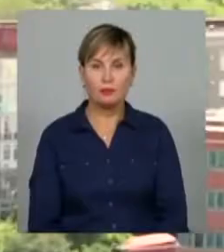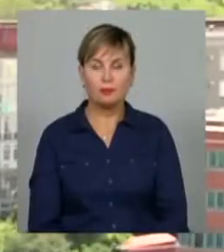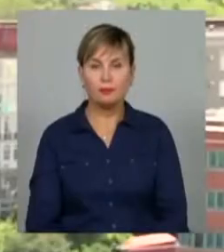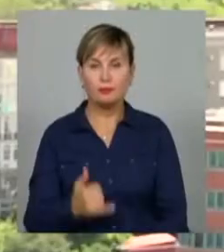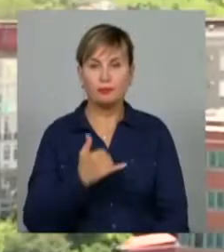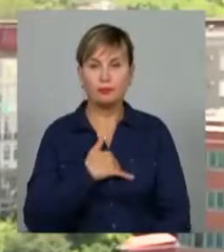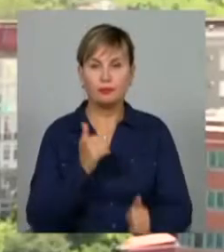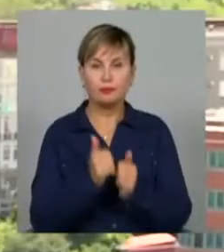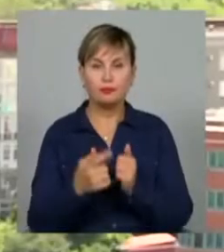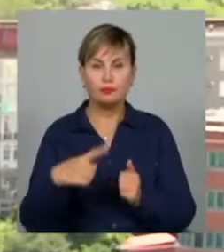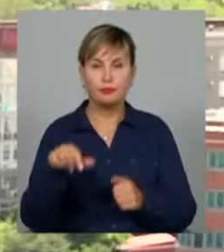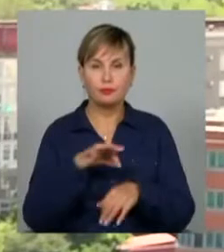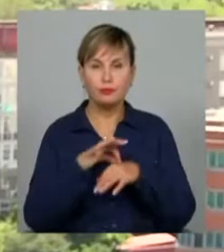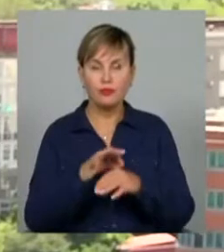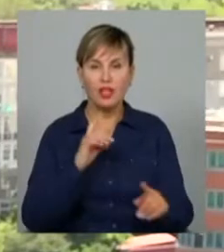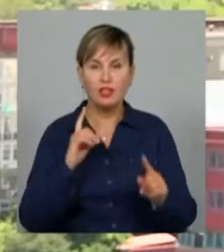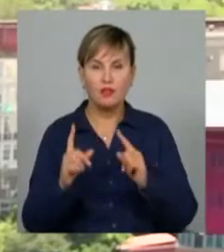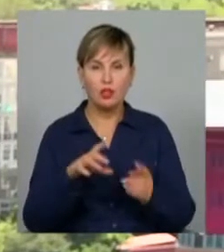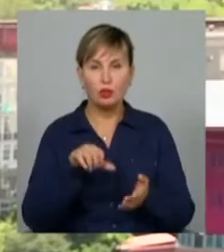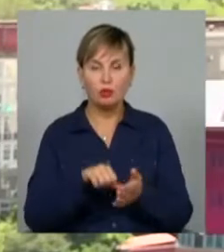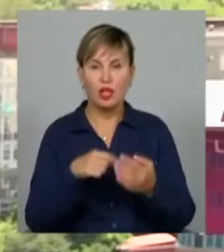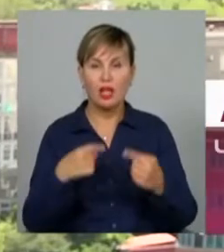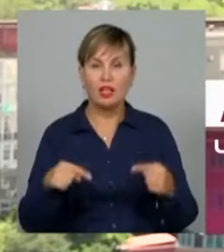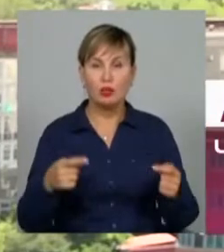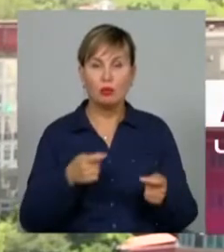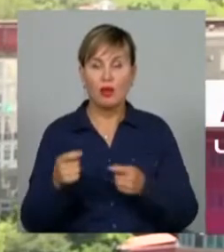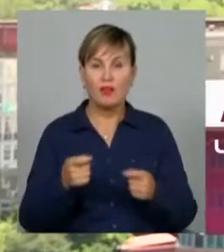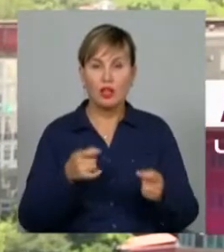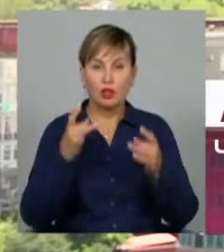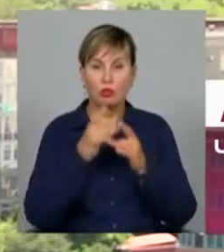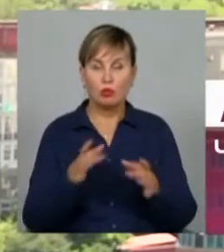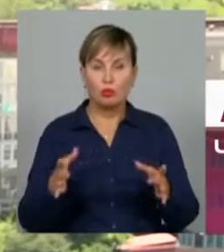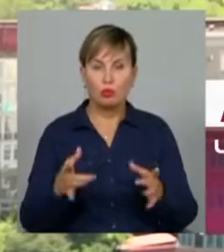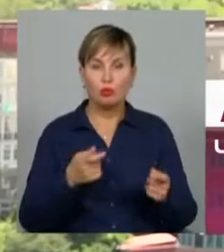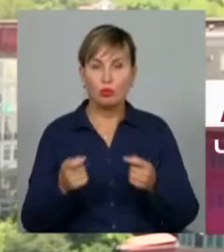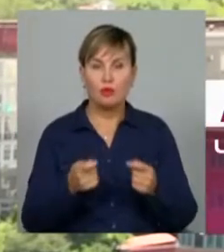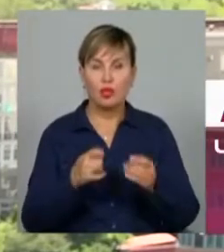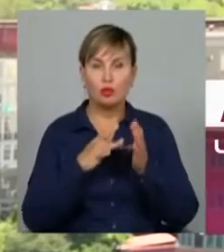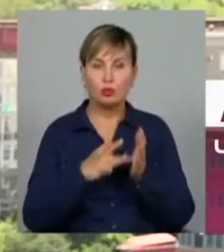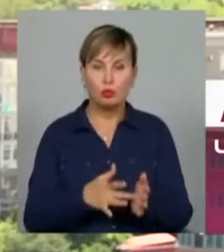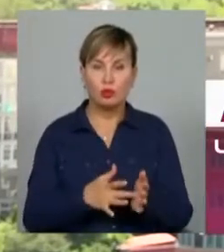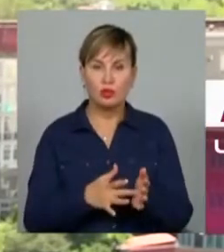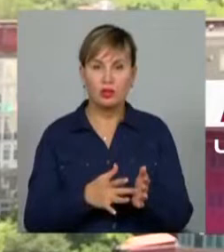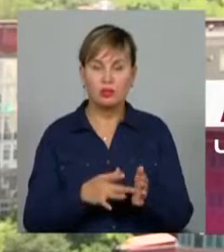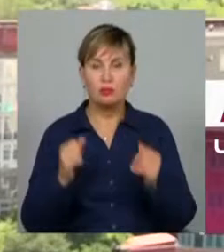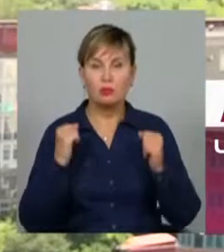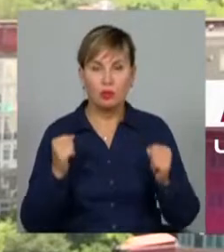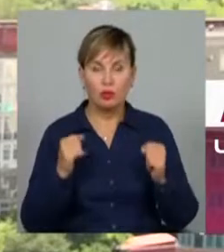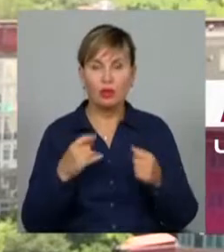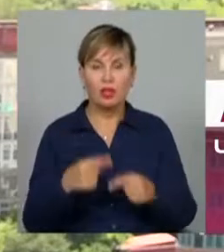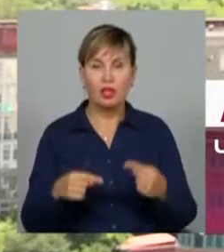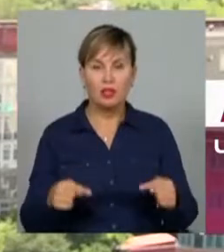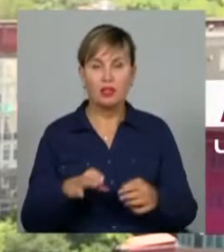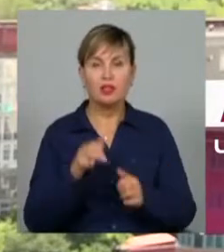каждую неделю проходит совещание с участием разных управлений, там управление культуры, управление туризма, там управление спорта там, и так далее.